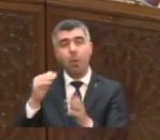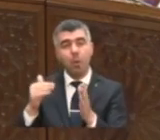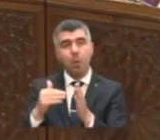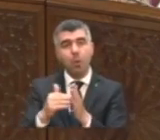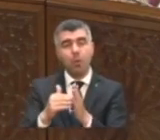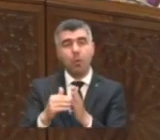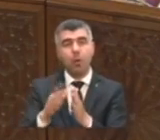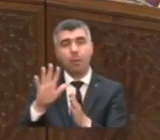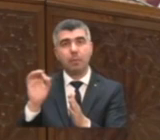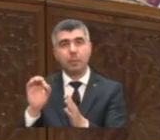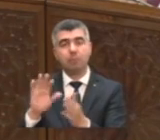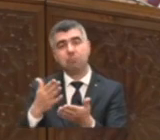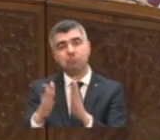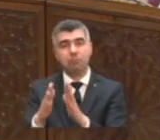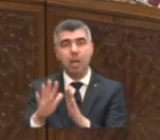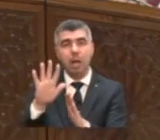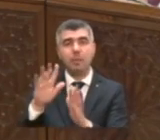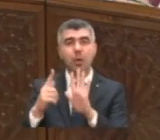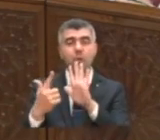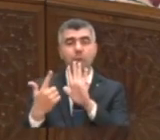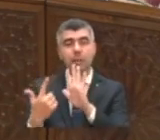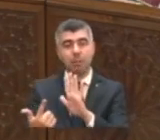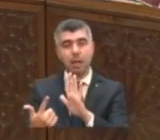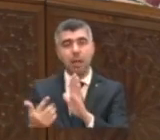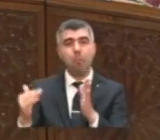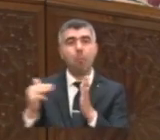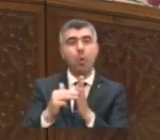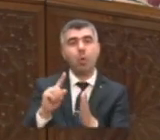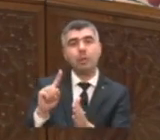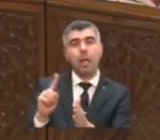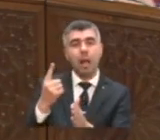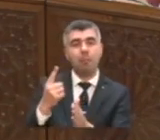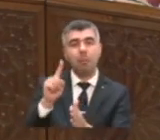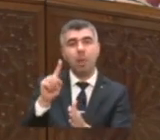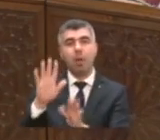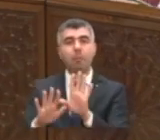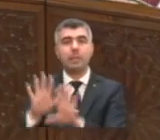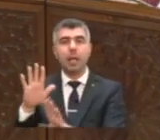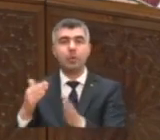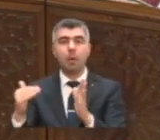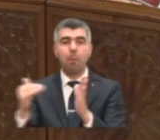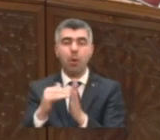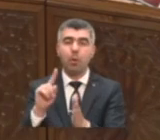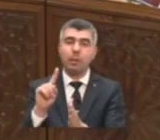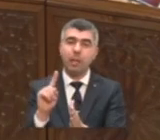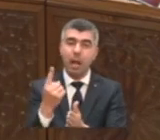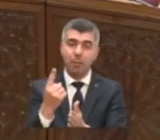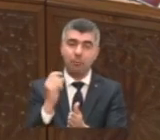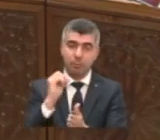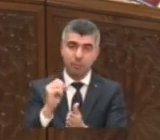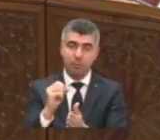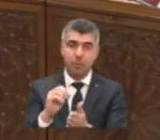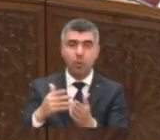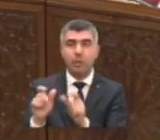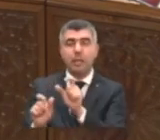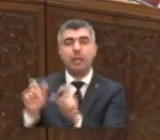100,500,000 كتاب تقريبا ما بين 75 مليون درهم حتى 115 مليون درهم الى اعتبرنا على كل يعني كل